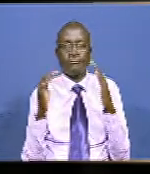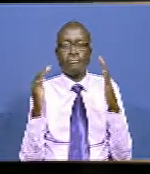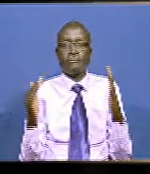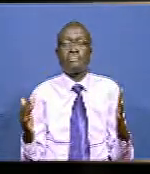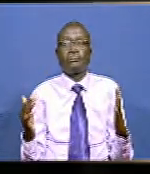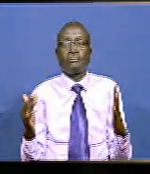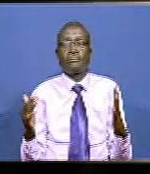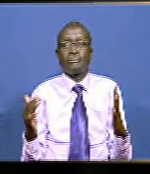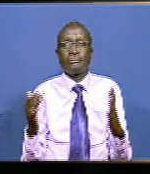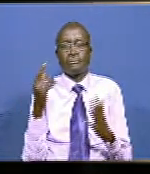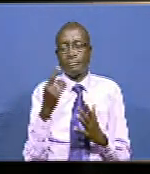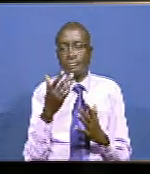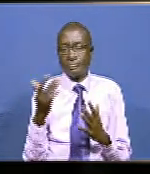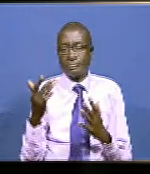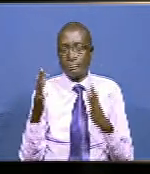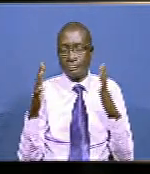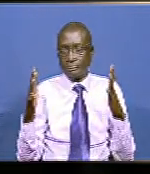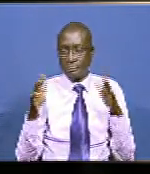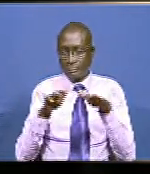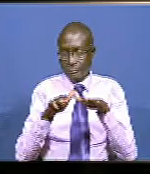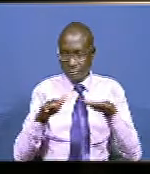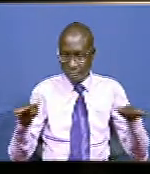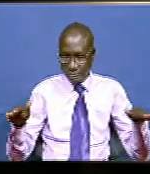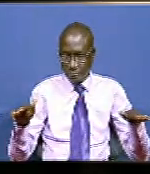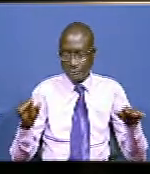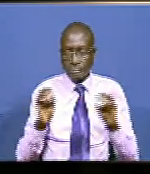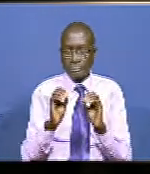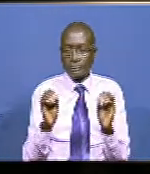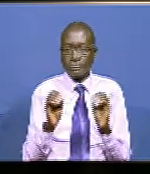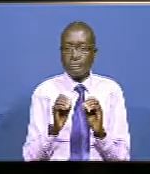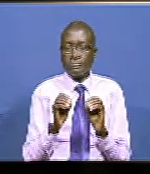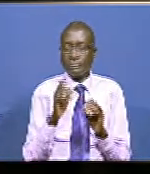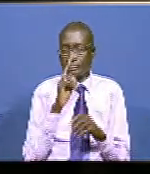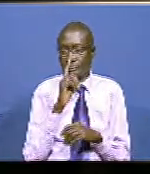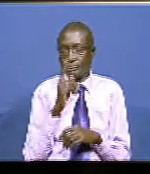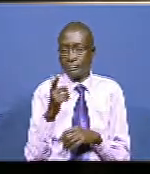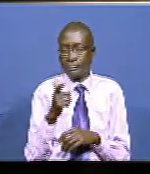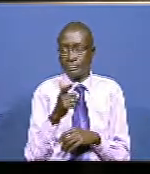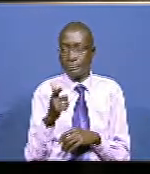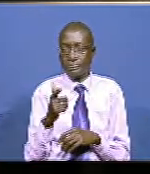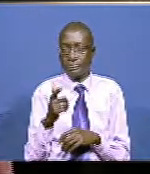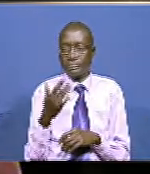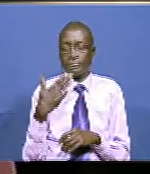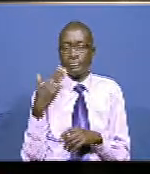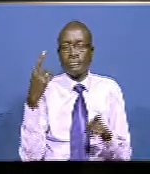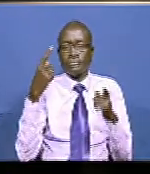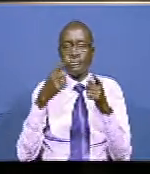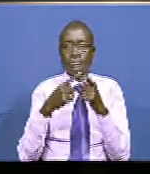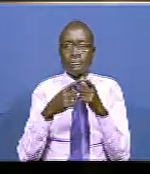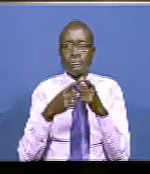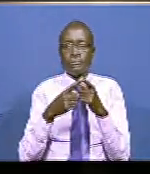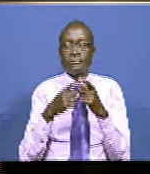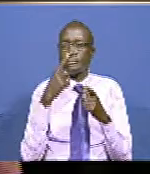Na the kitu ingine tena bigi ni platform hakuna manze. Hatukui covered. Niko na ile aim, hata rafu mshairi